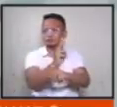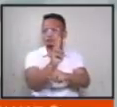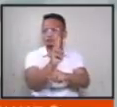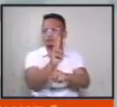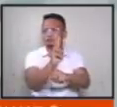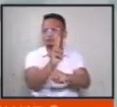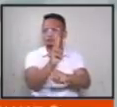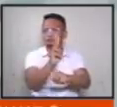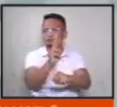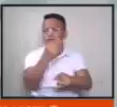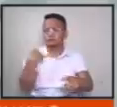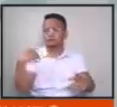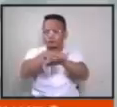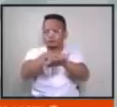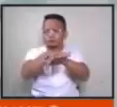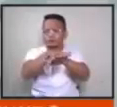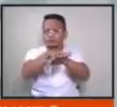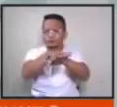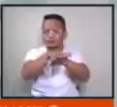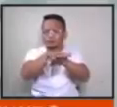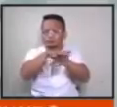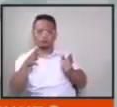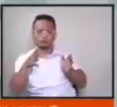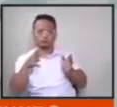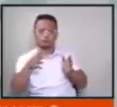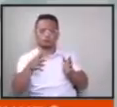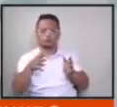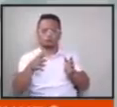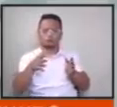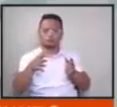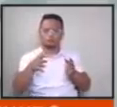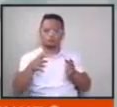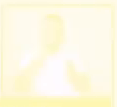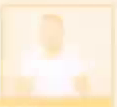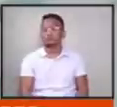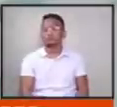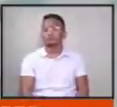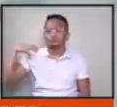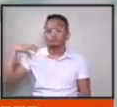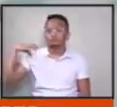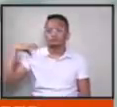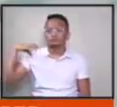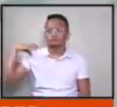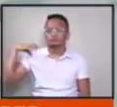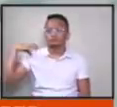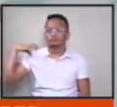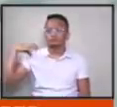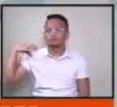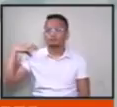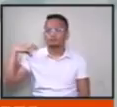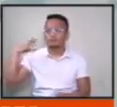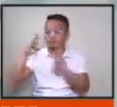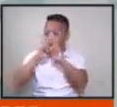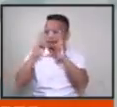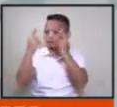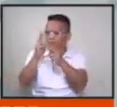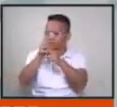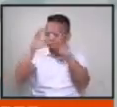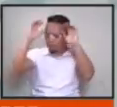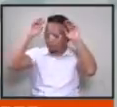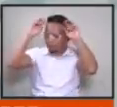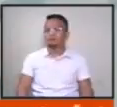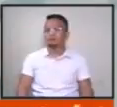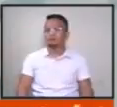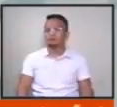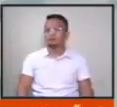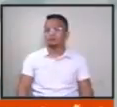makukuha sila na collaborating witness para mas matibay yung complaint nila. Chairman, kamag-anak mo raw yung vice mayor dyan? Sa inyong